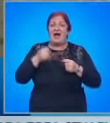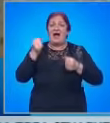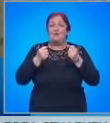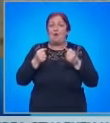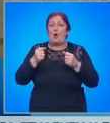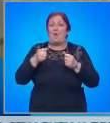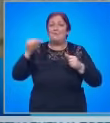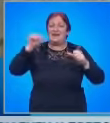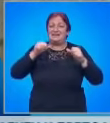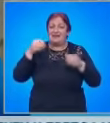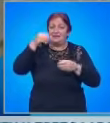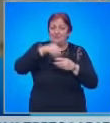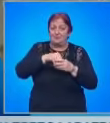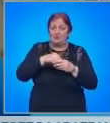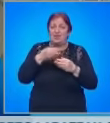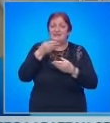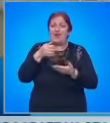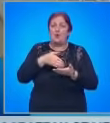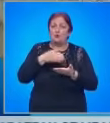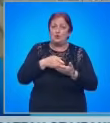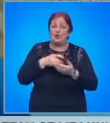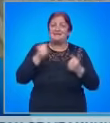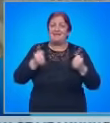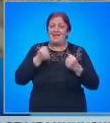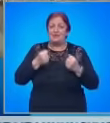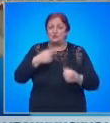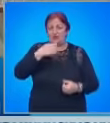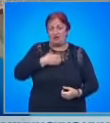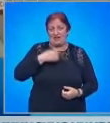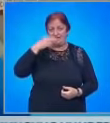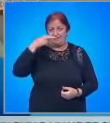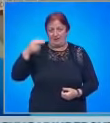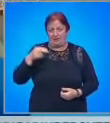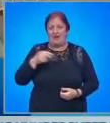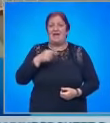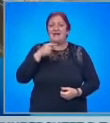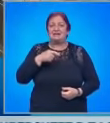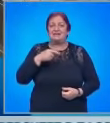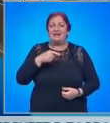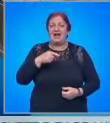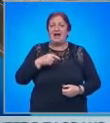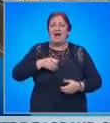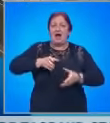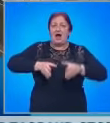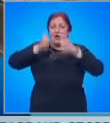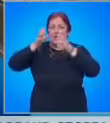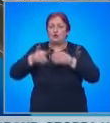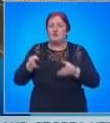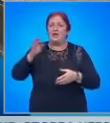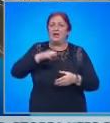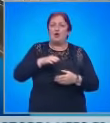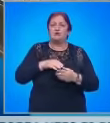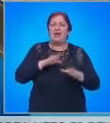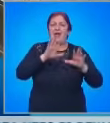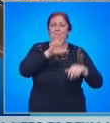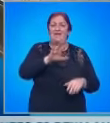са сключили за доставки, услуги и специфични дейности с частни фирми за строящите се в момента лотове, както и още за 4, 5